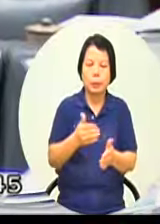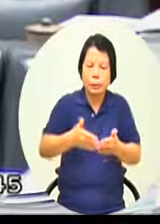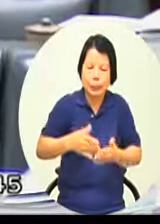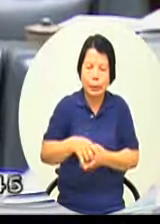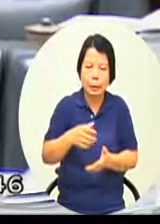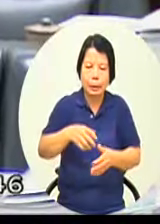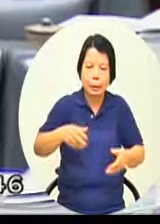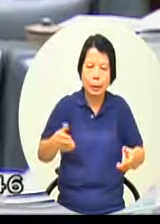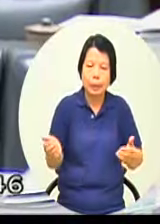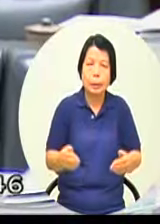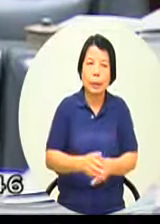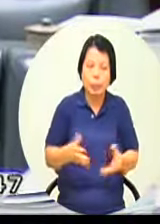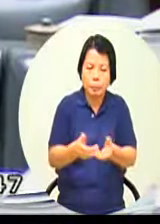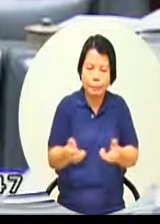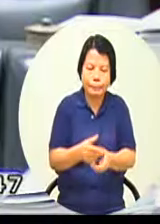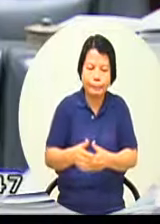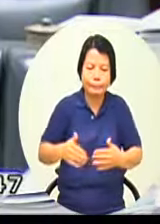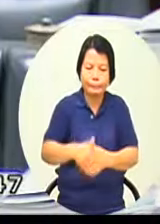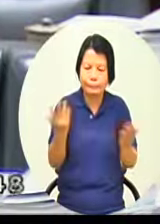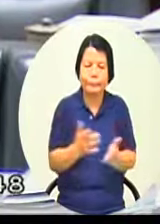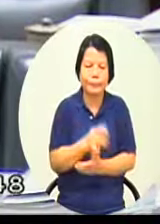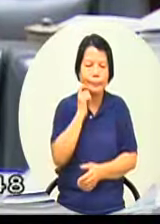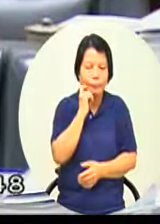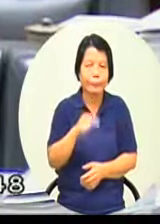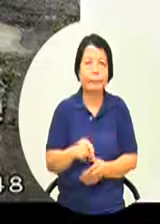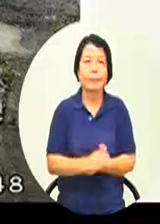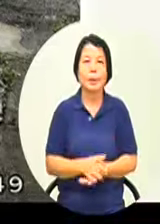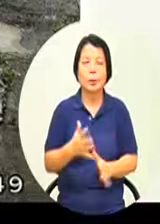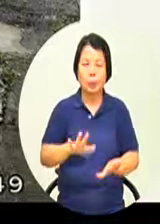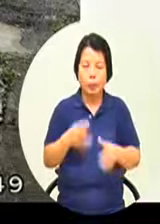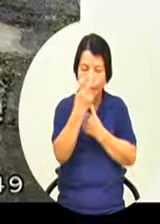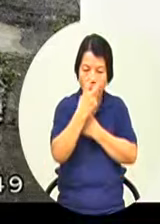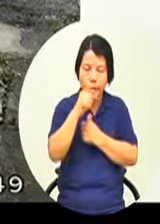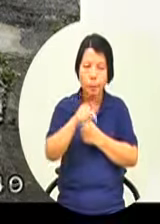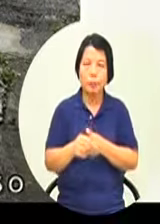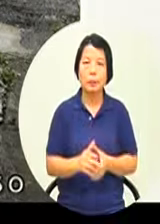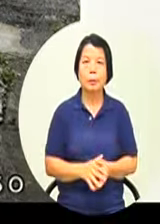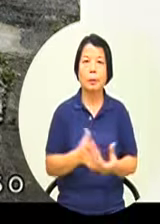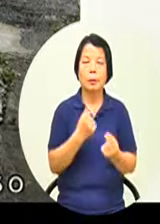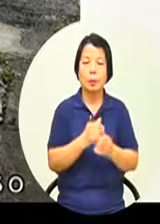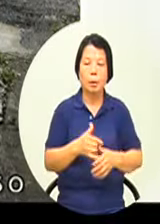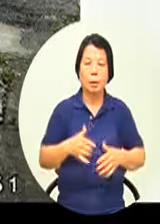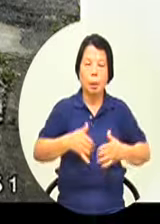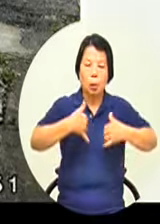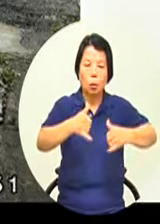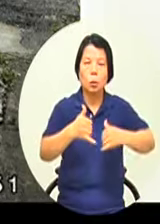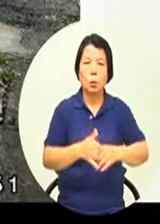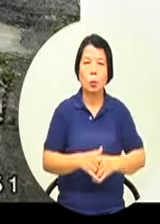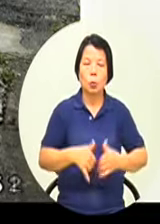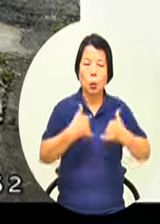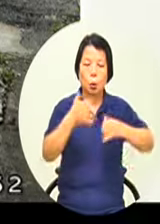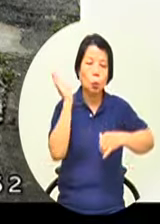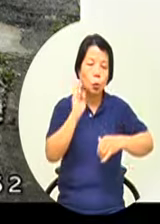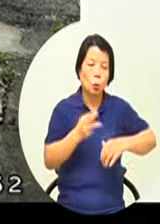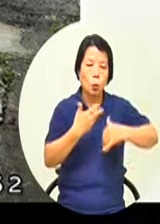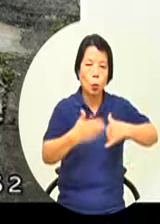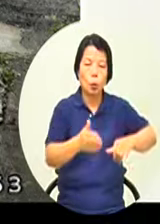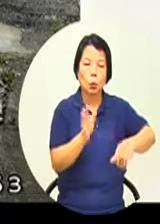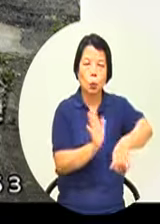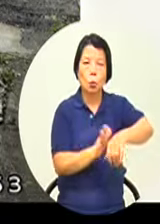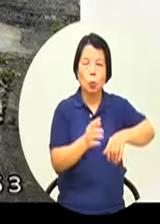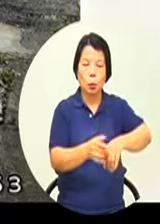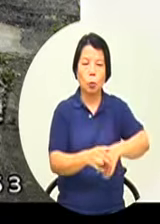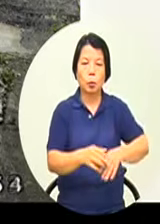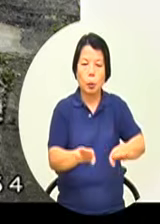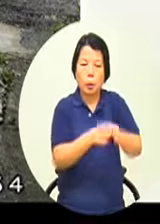所以我想可能遥遥无期了哈。但不过我们那天要检讨，就是说一节节追楼逃哈，这是刚刚